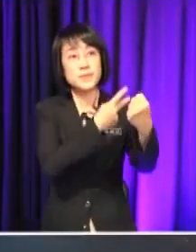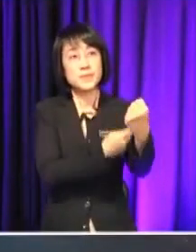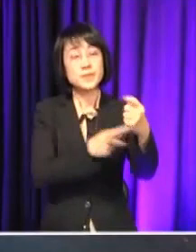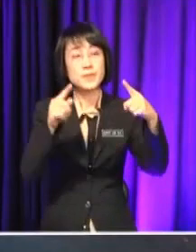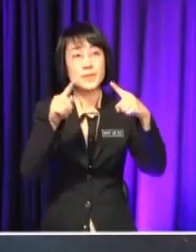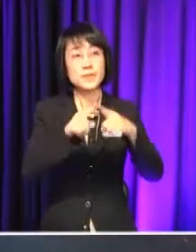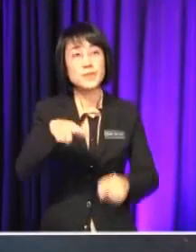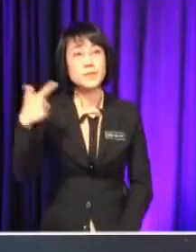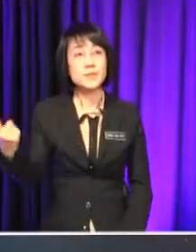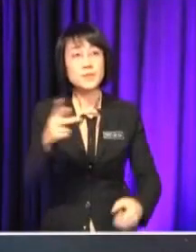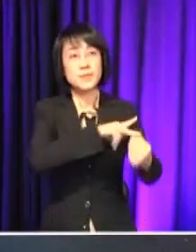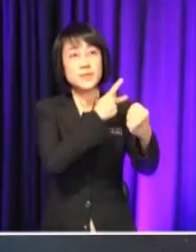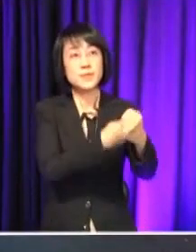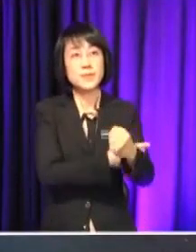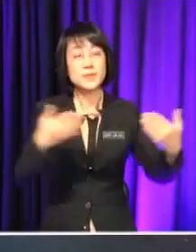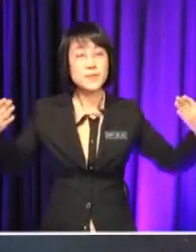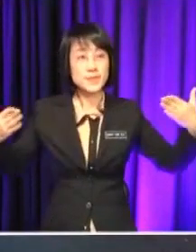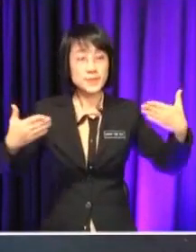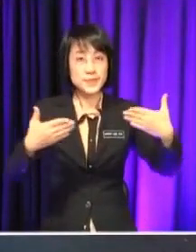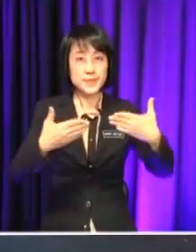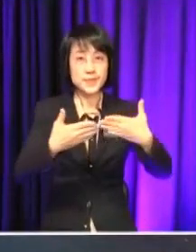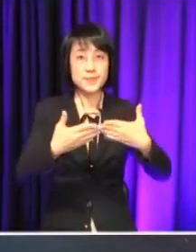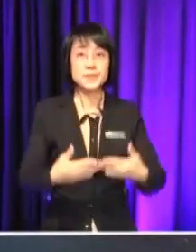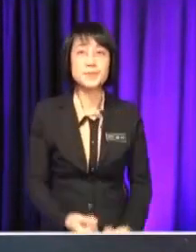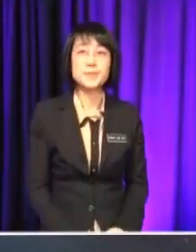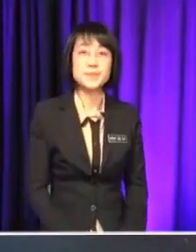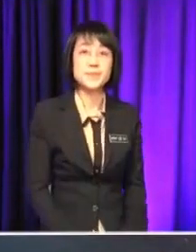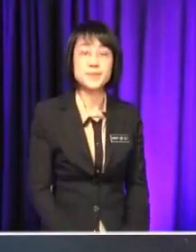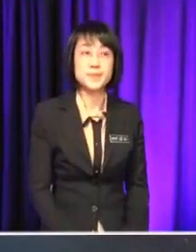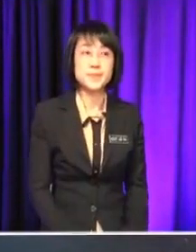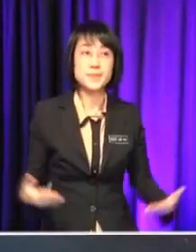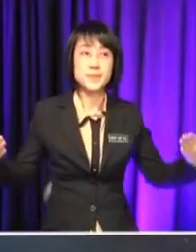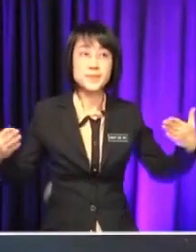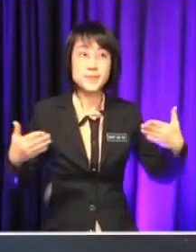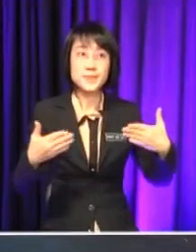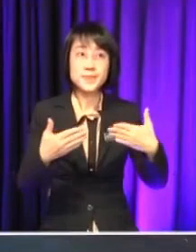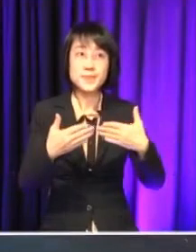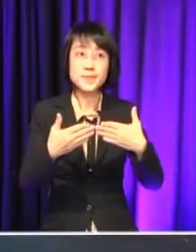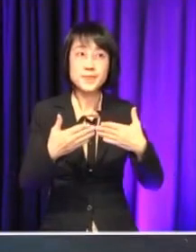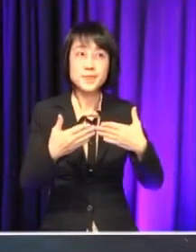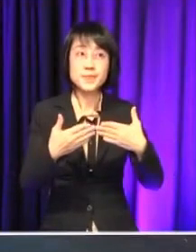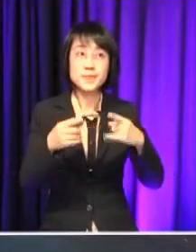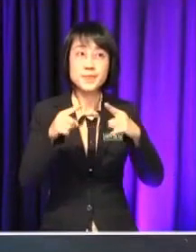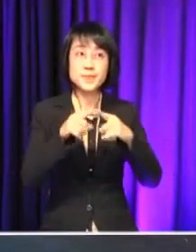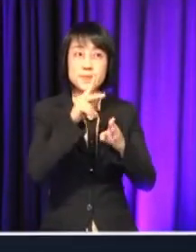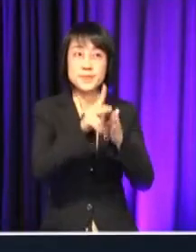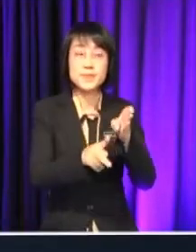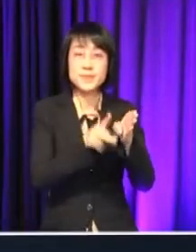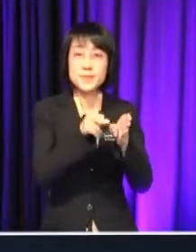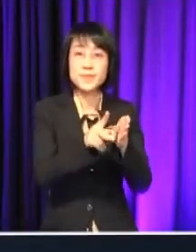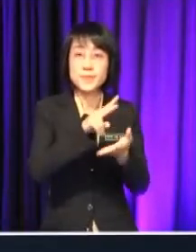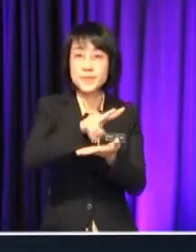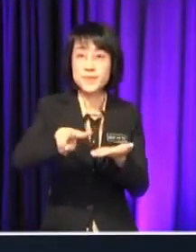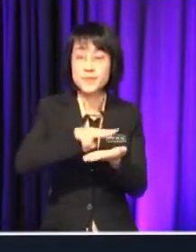kuasa tersambung kalian kuasai sambung kepada ee kabel video itu